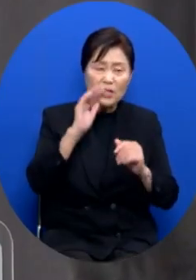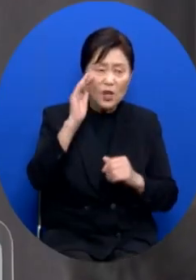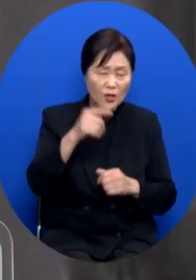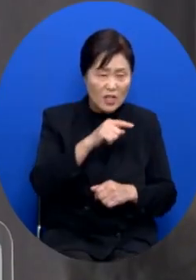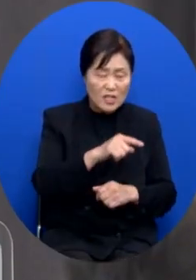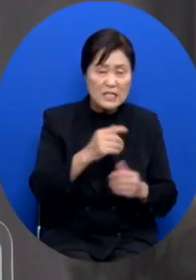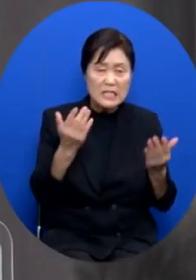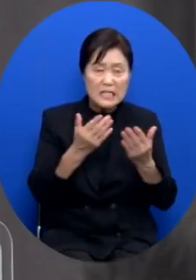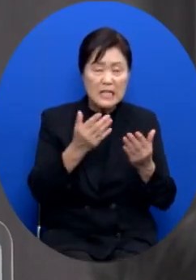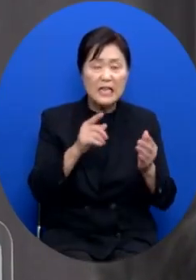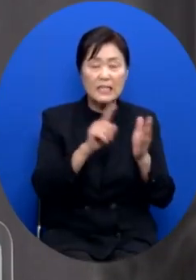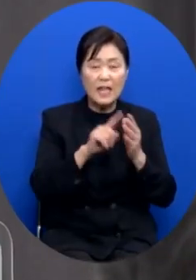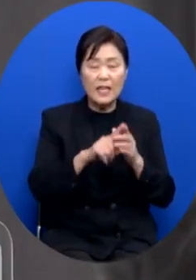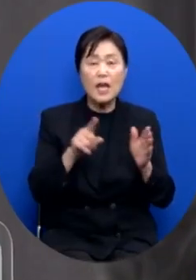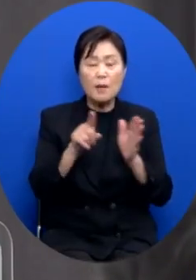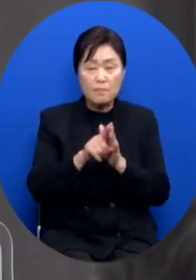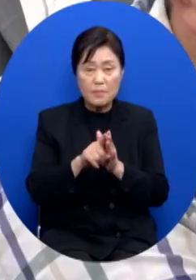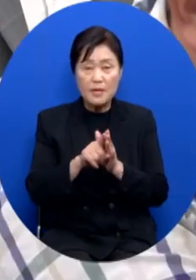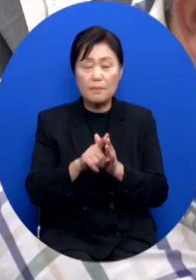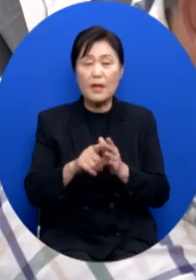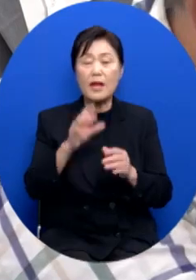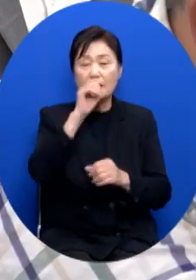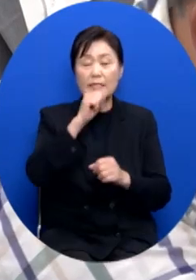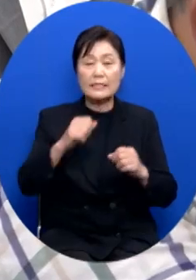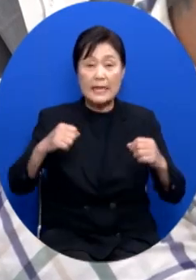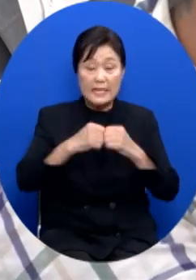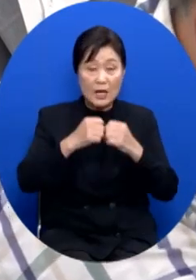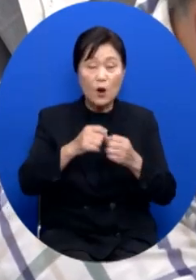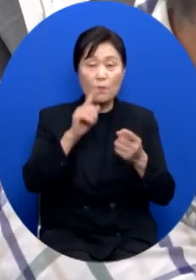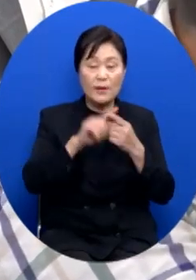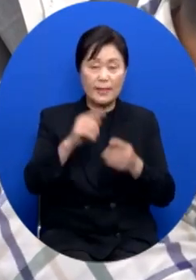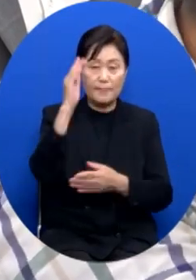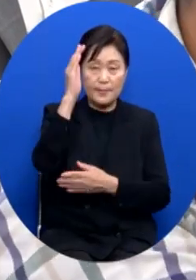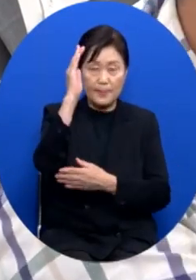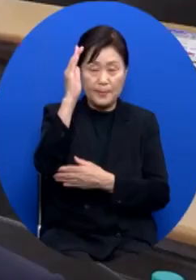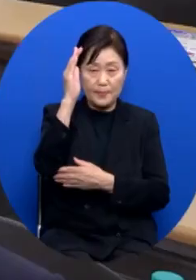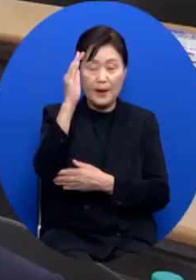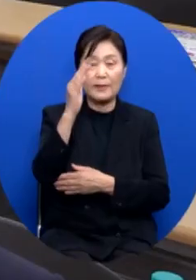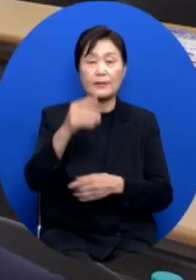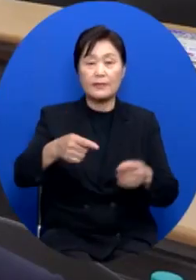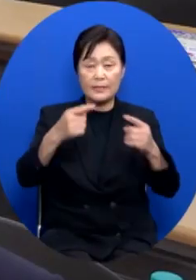선한 싸움 등을 강연을 진행하며 12.7 연합예배 참여를 독려했습니다.